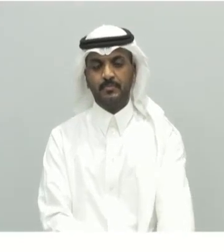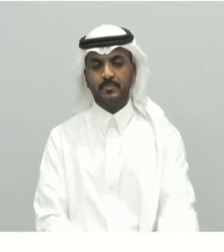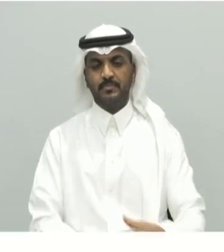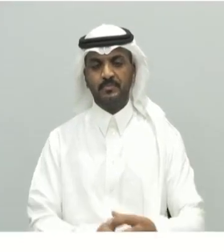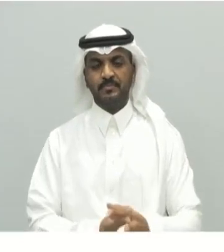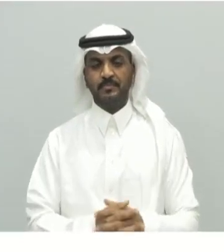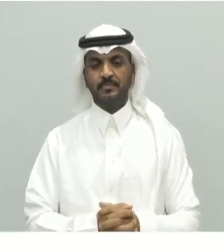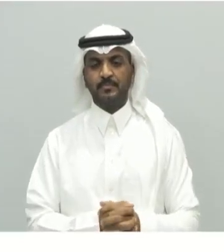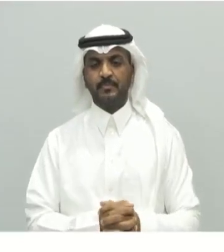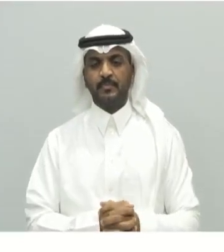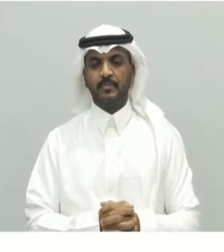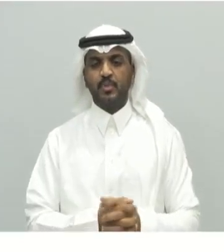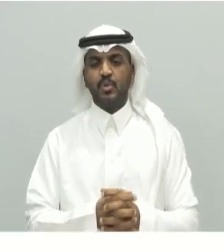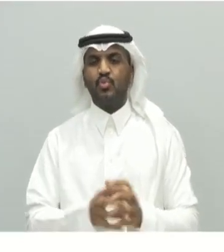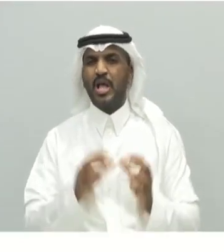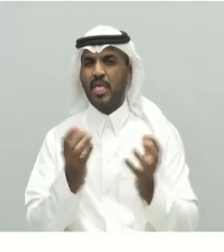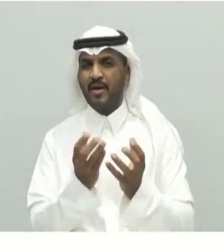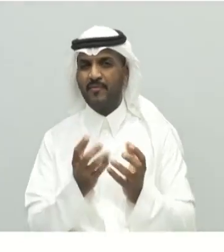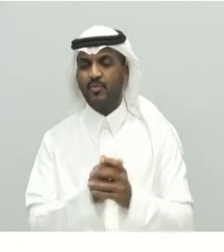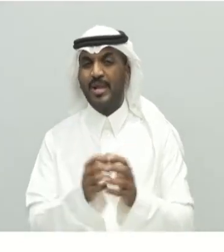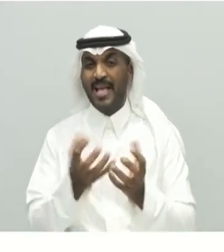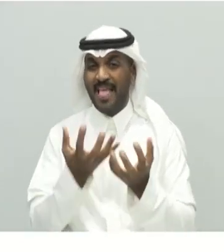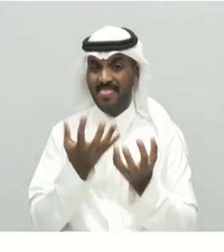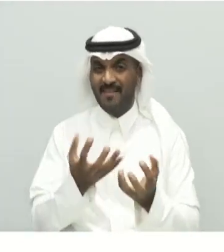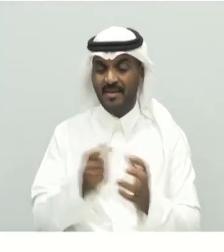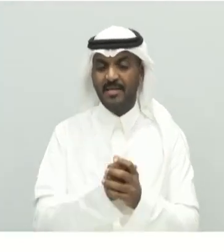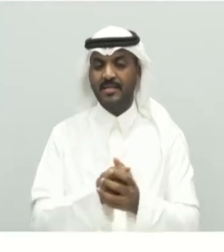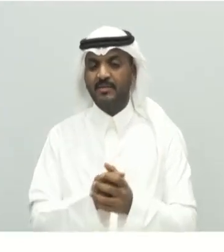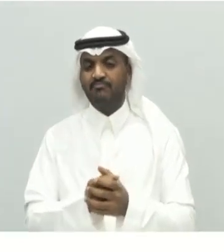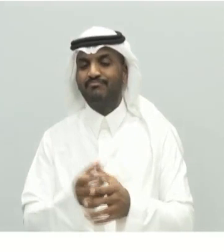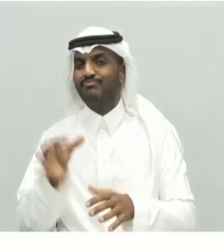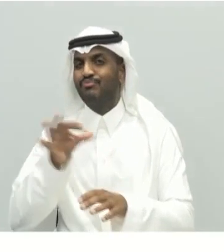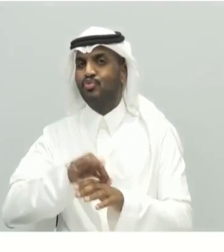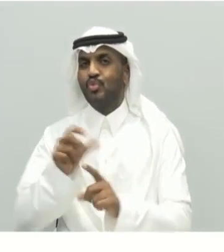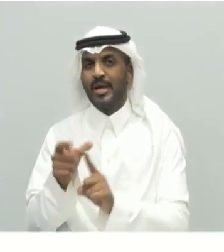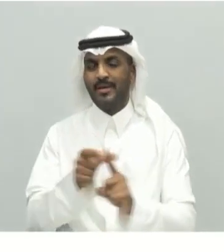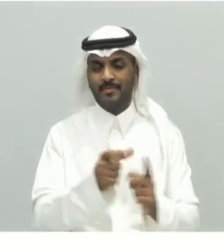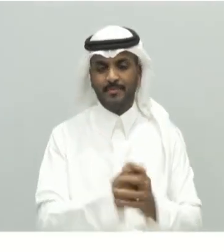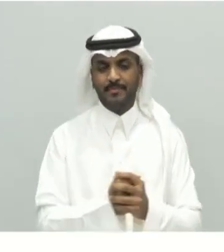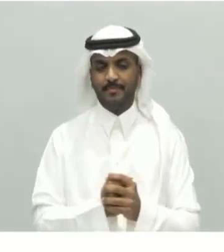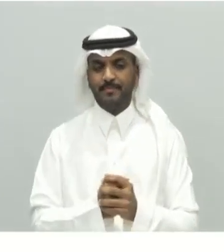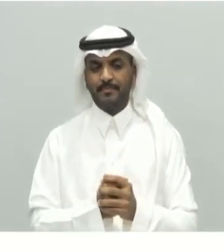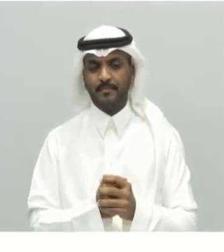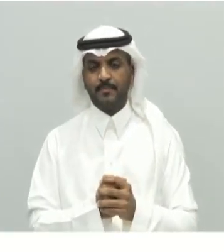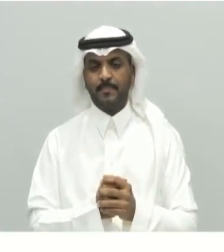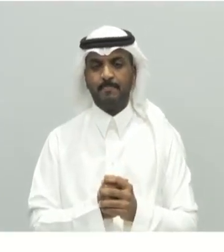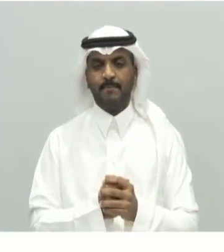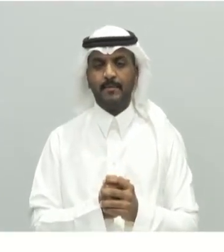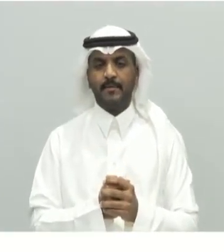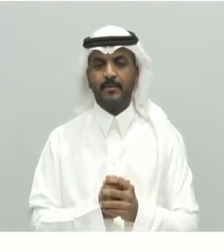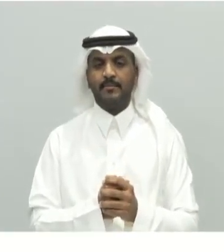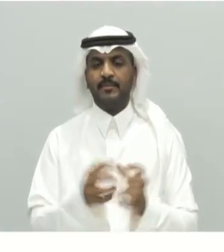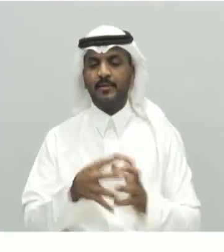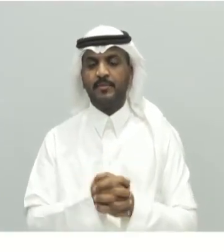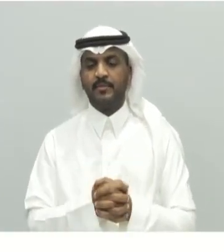المنبسطه الكثافه السكانيه الكثافه السكانيه الكثافه السكانيه